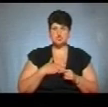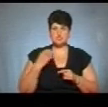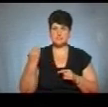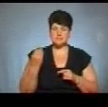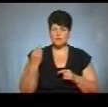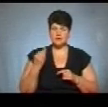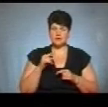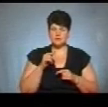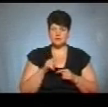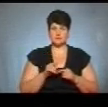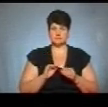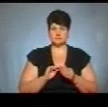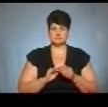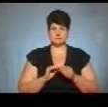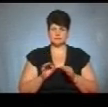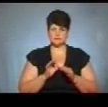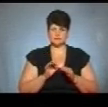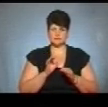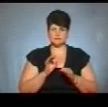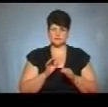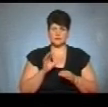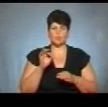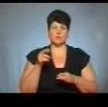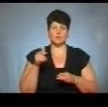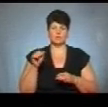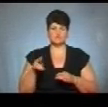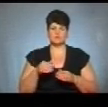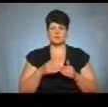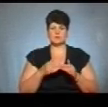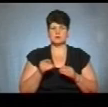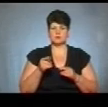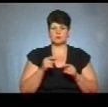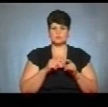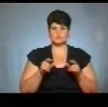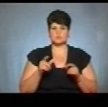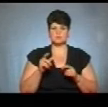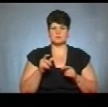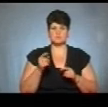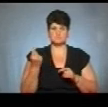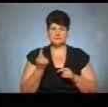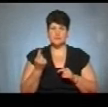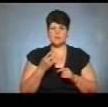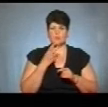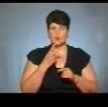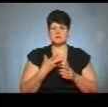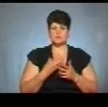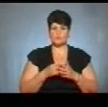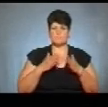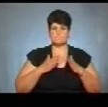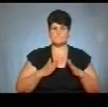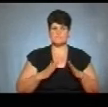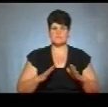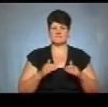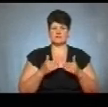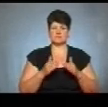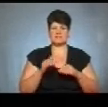там зашифрована. Ольга Гумен – випускниця Тернопільської класичної гімназії. Дівчина демонструє своє плаття у номінації